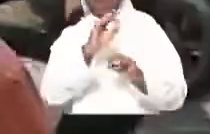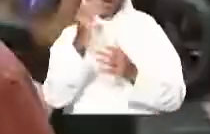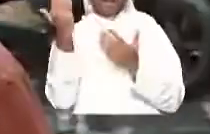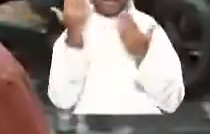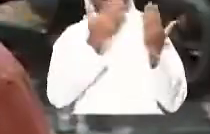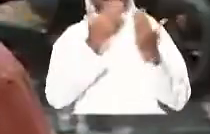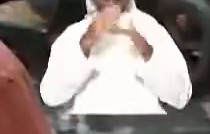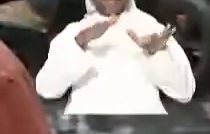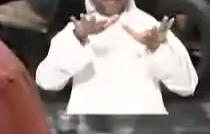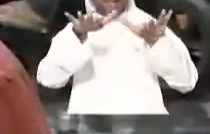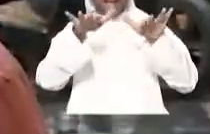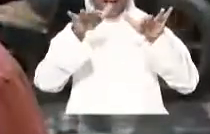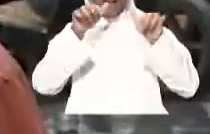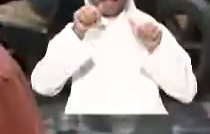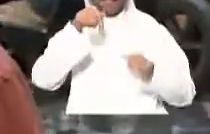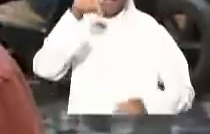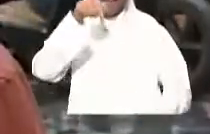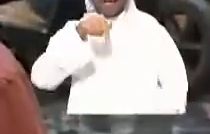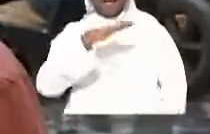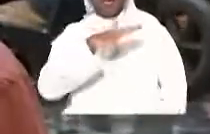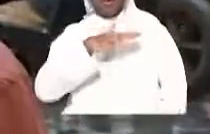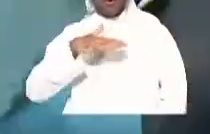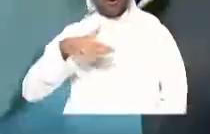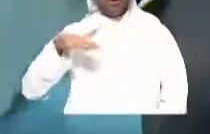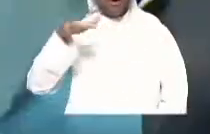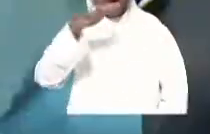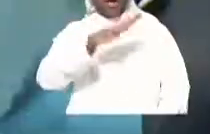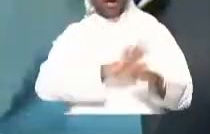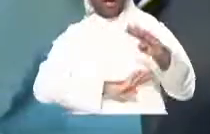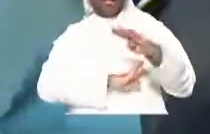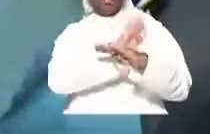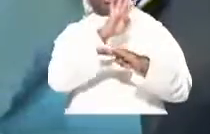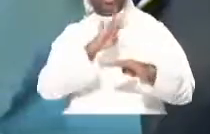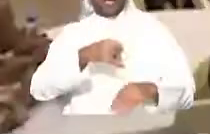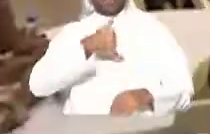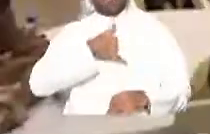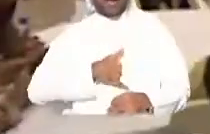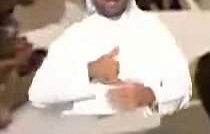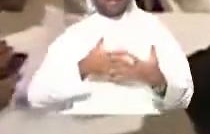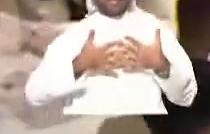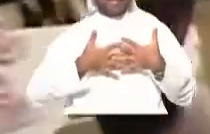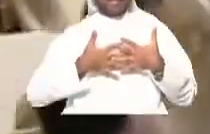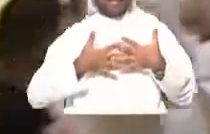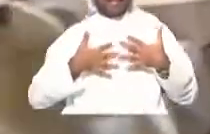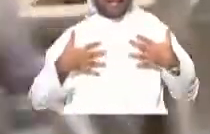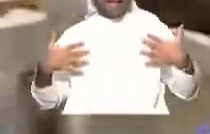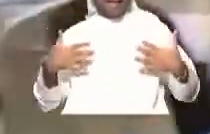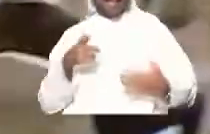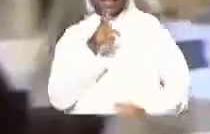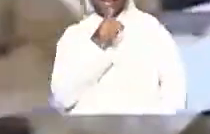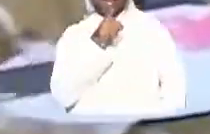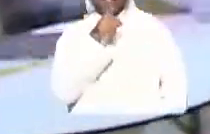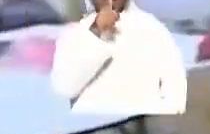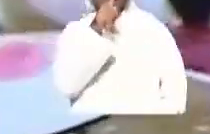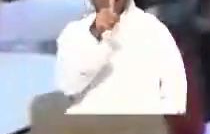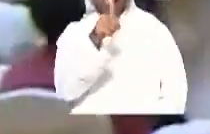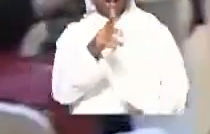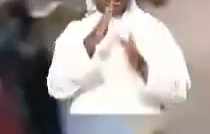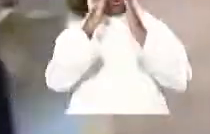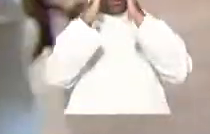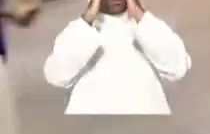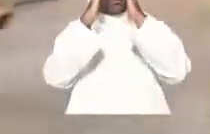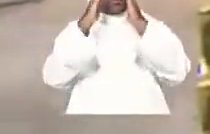قلوب اليمنيين والتي لا تقدر بثمن، حيث شمل التدريب على دورات في